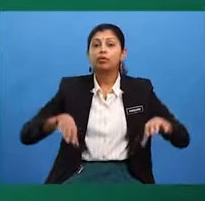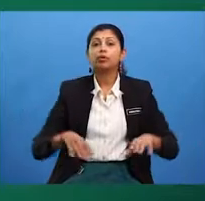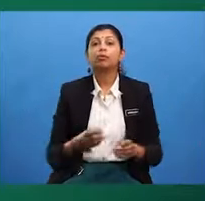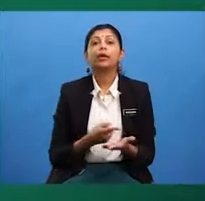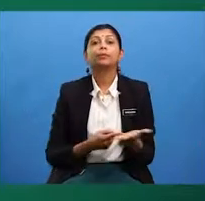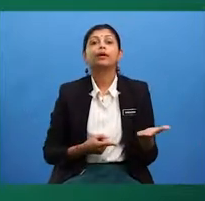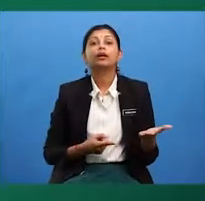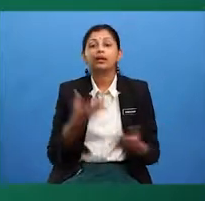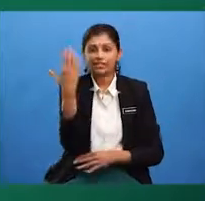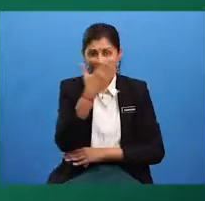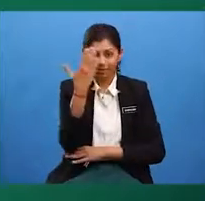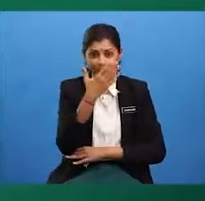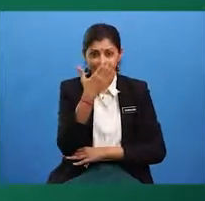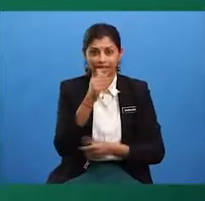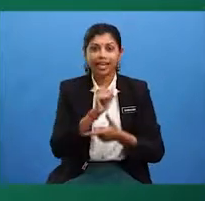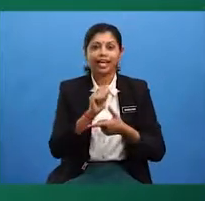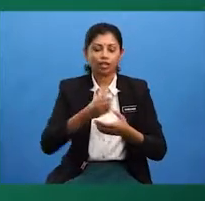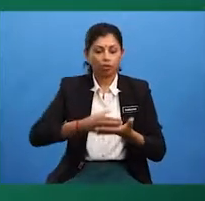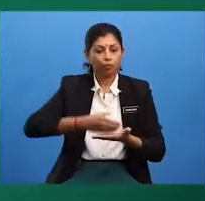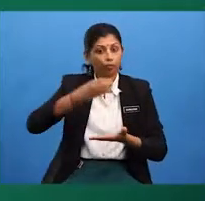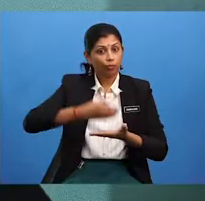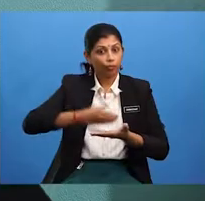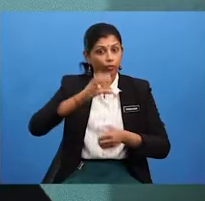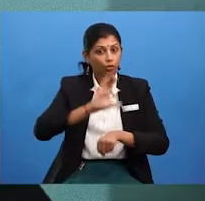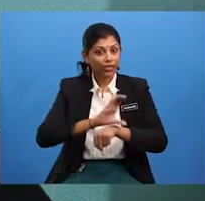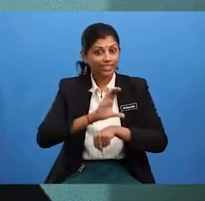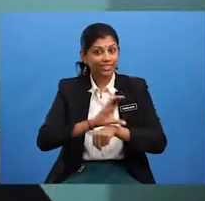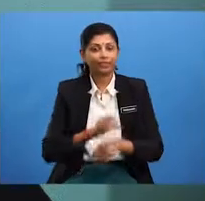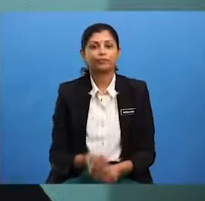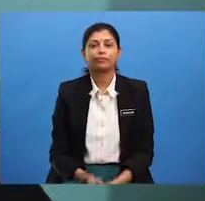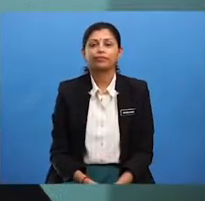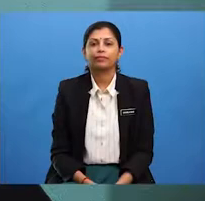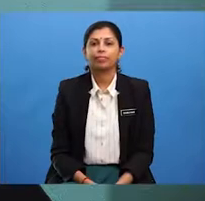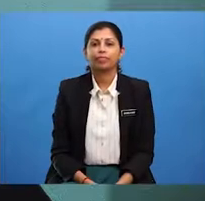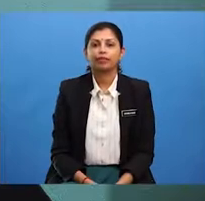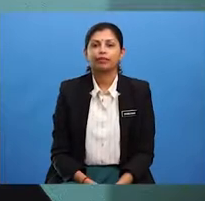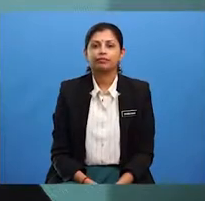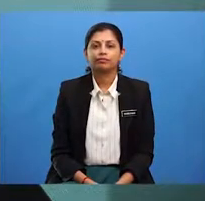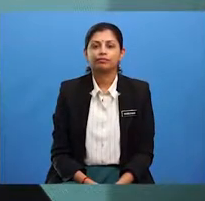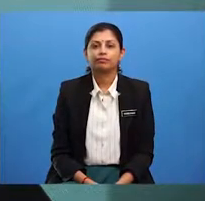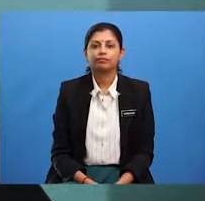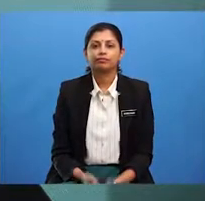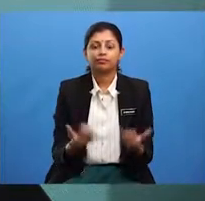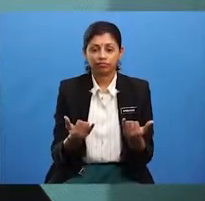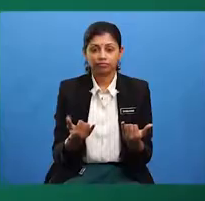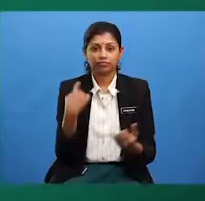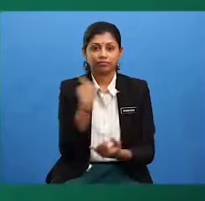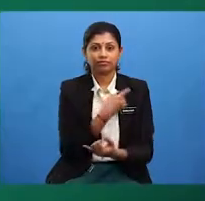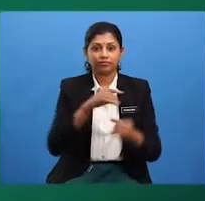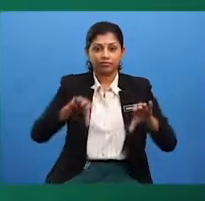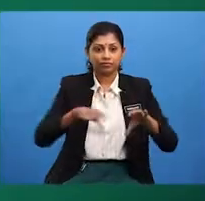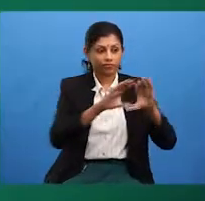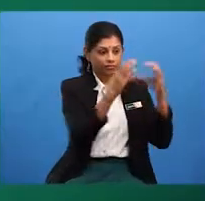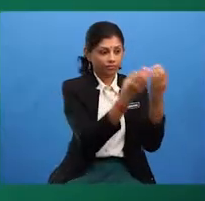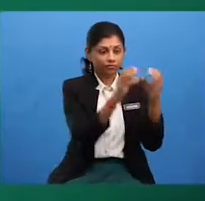seperti cermin atau botol kaca. Sekarang, mari kita buat pengelasan objek-objek